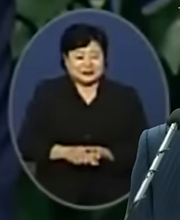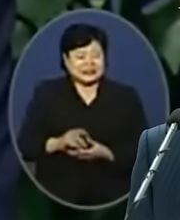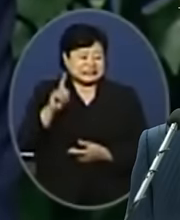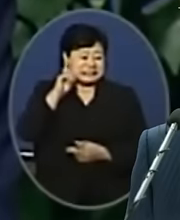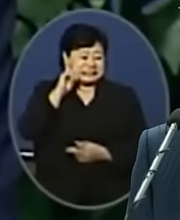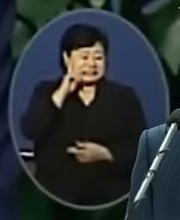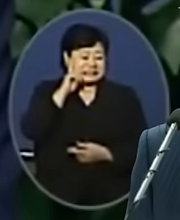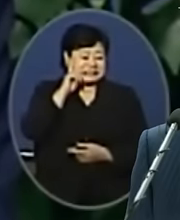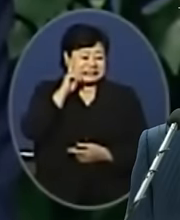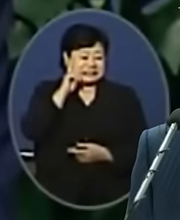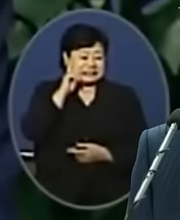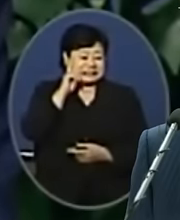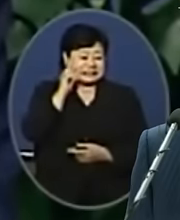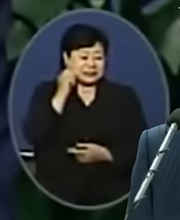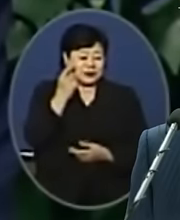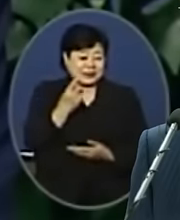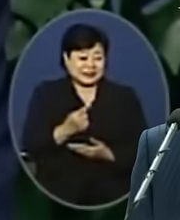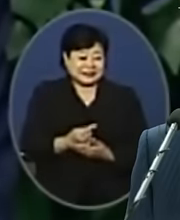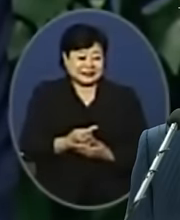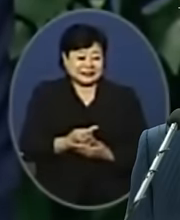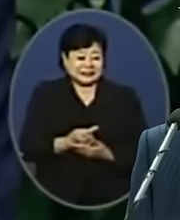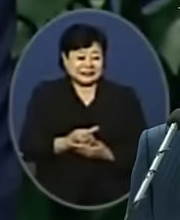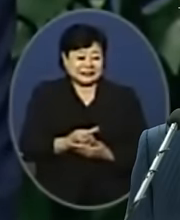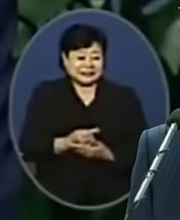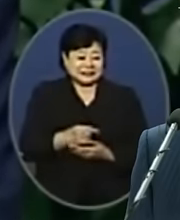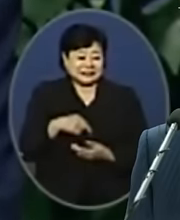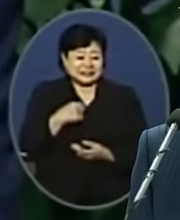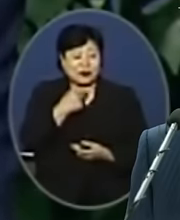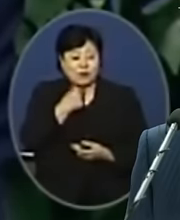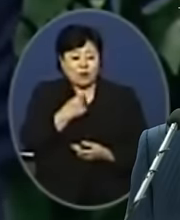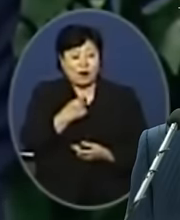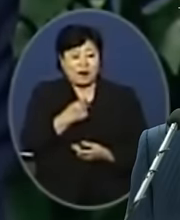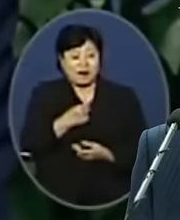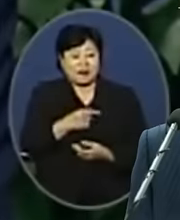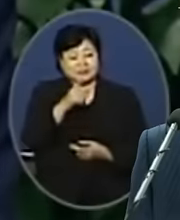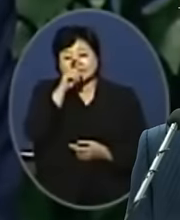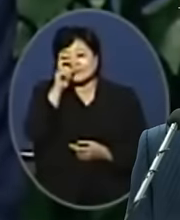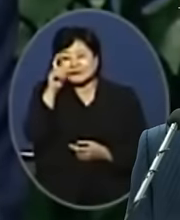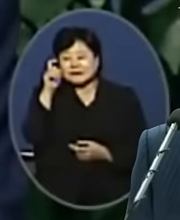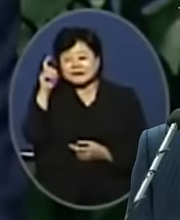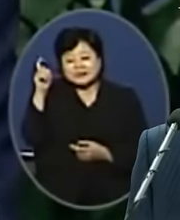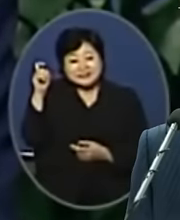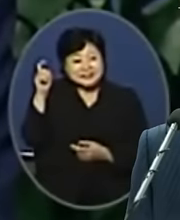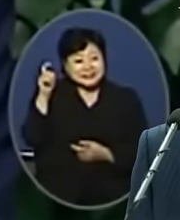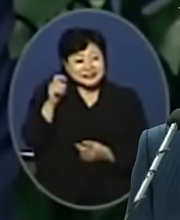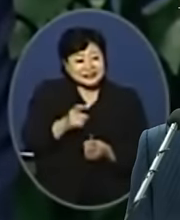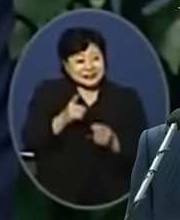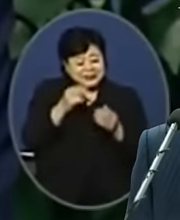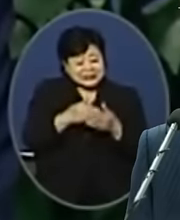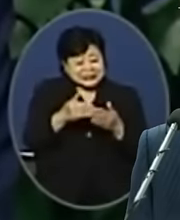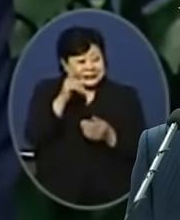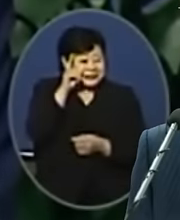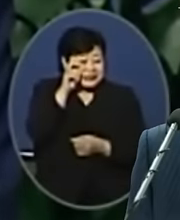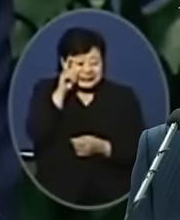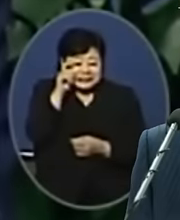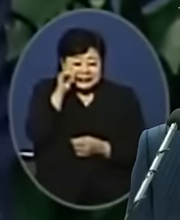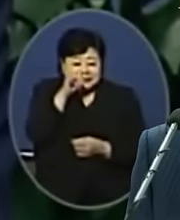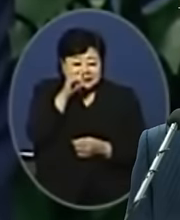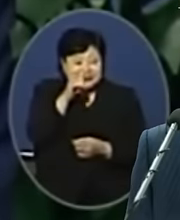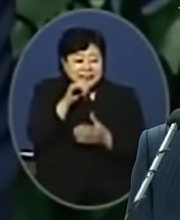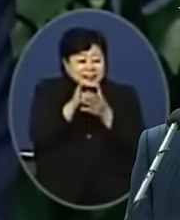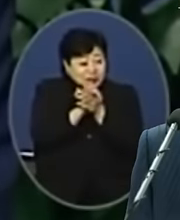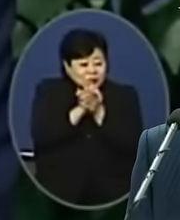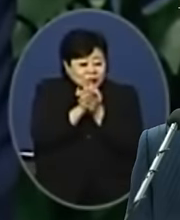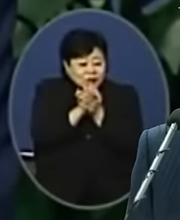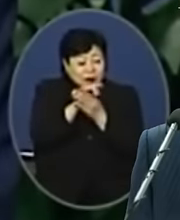전화기, 핸드폰 가지고 나와서 자기가 자기를 위해서 찍고 남을 찍고 전부 찍는단 말입니다. 여러분